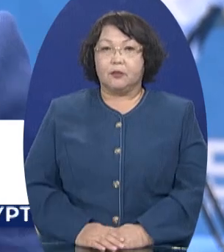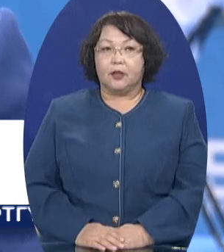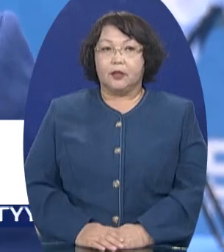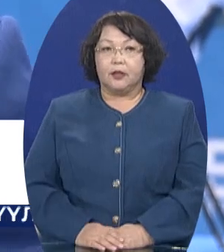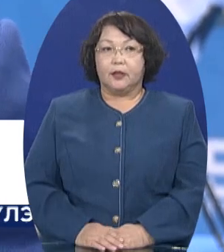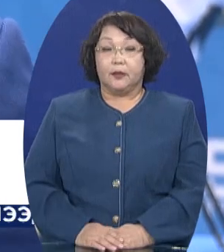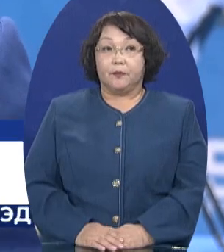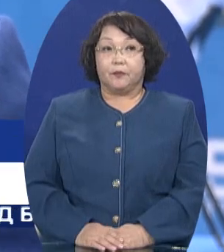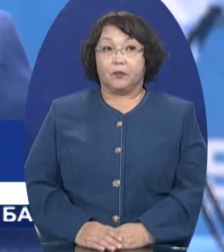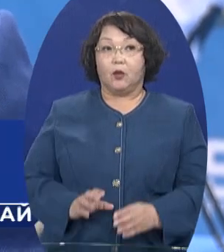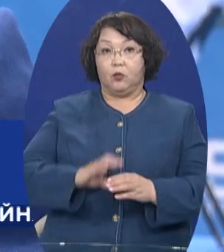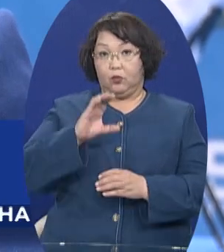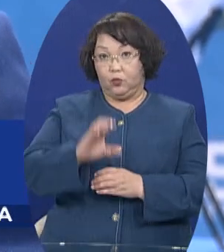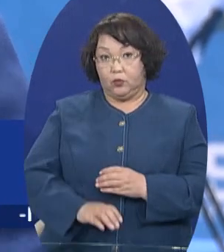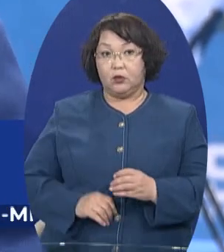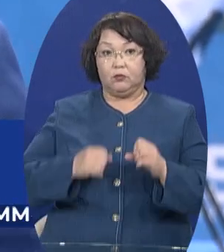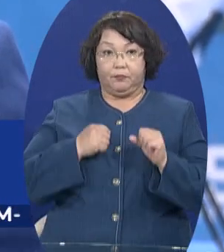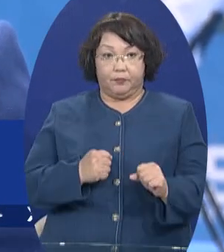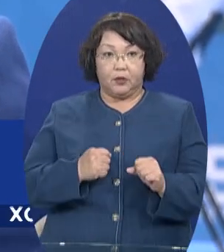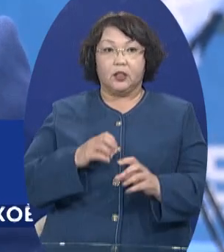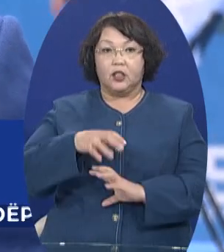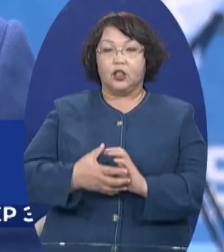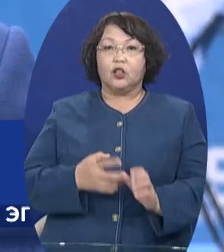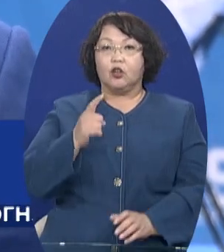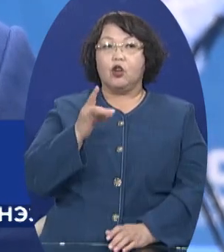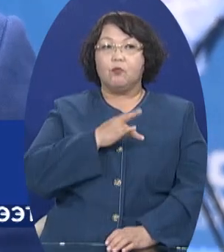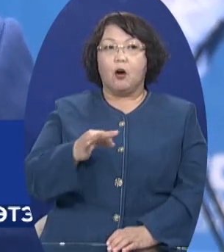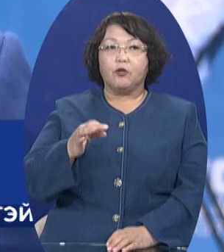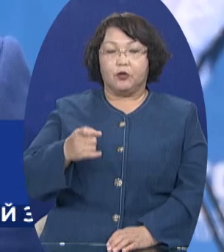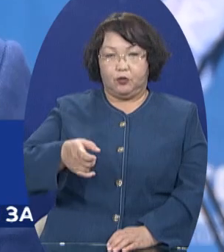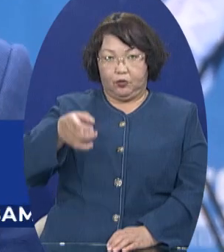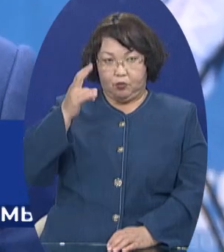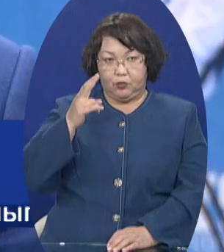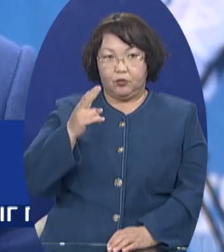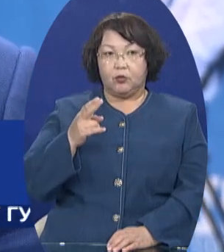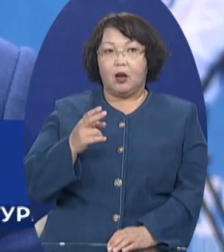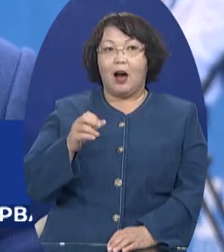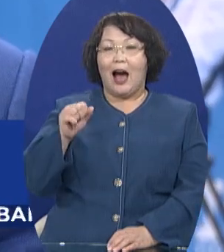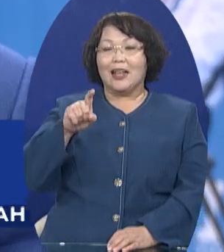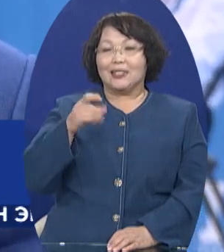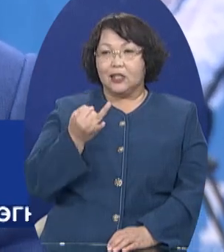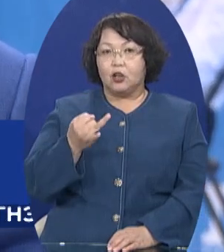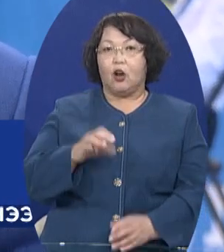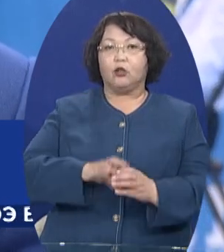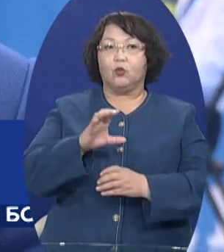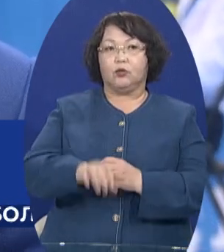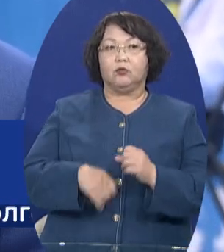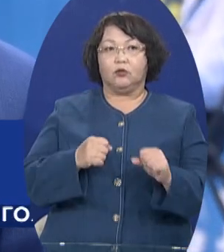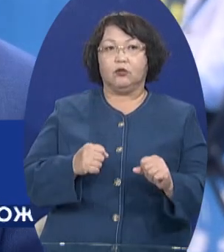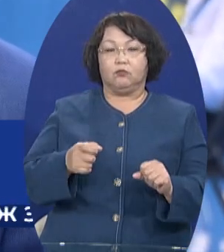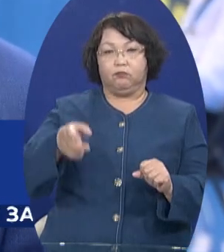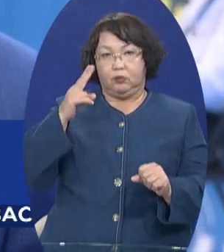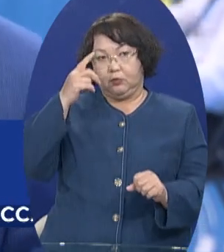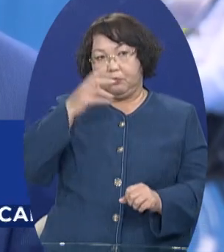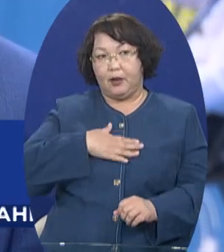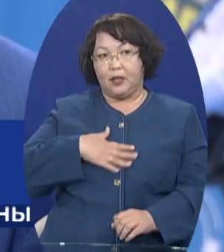Мэдээж олон улсын тайквондогийн дэлхийн холбооны ерөнхийлөгч Азийн олон улсын тайквондогийн холбооны ерөнхийлөгч манай улсад ажиллан